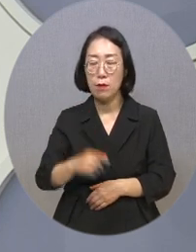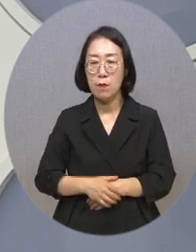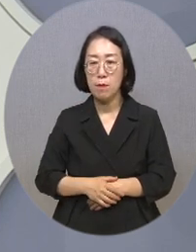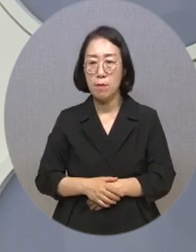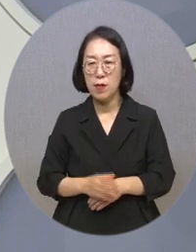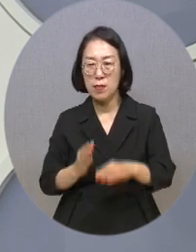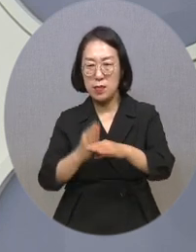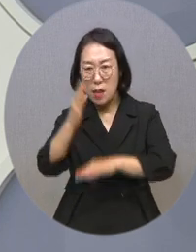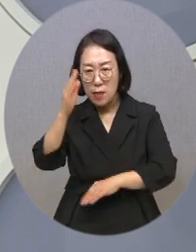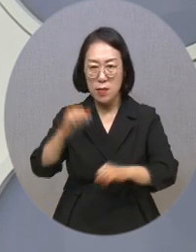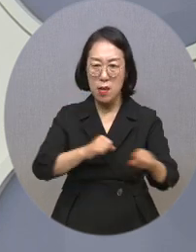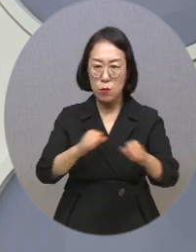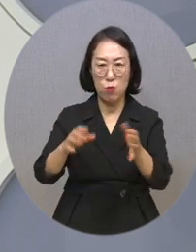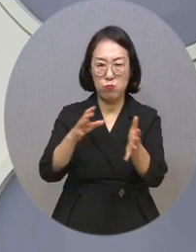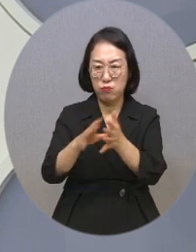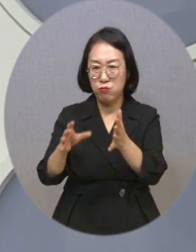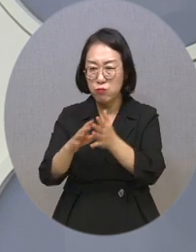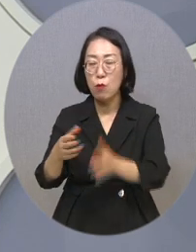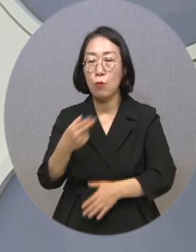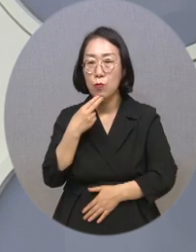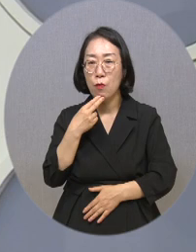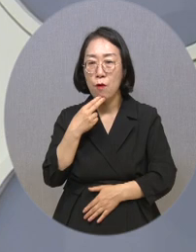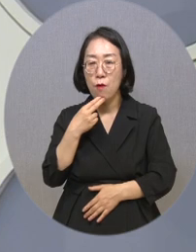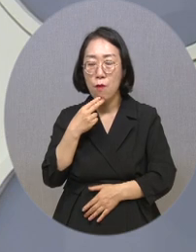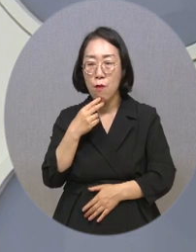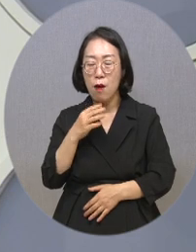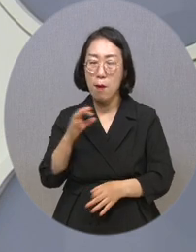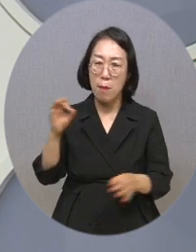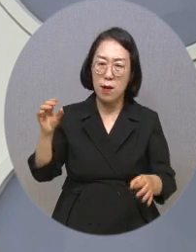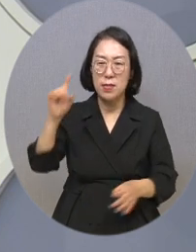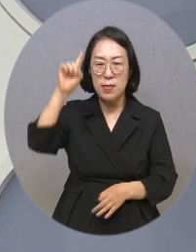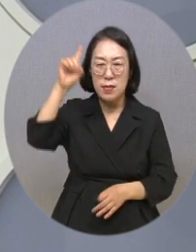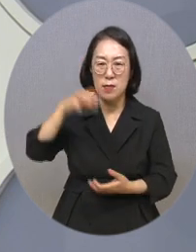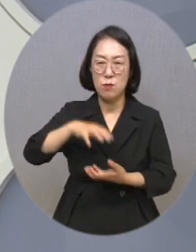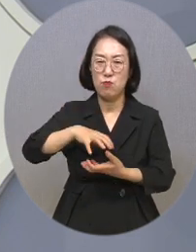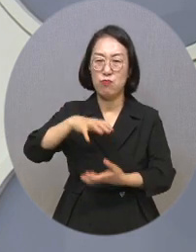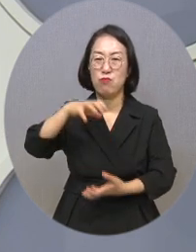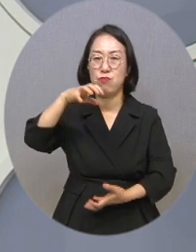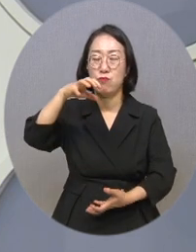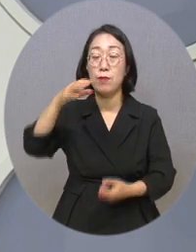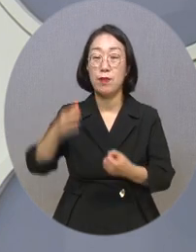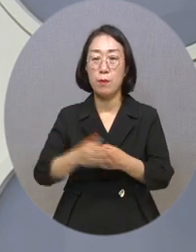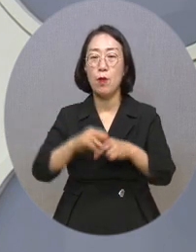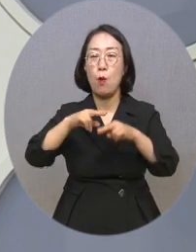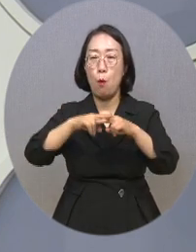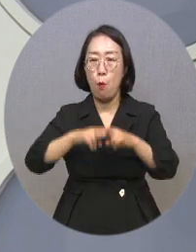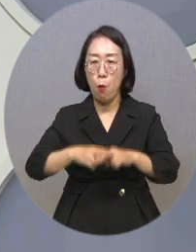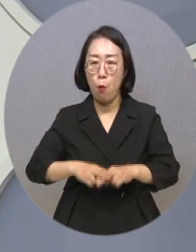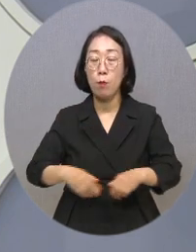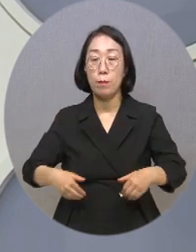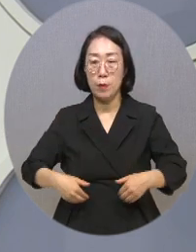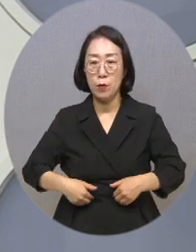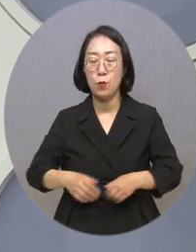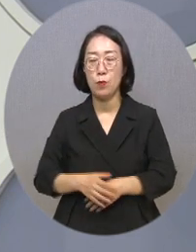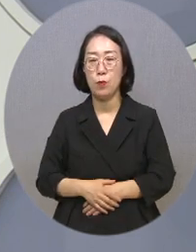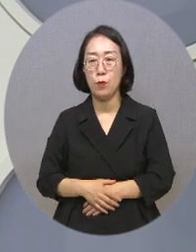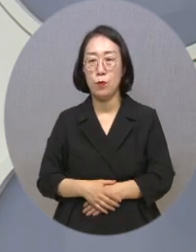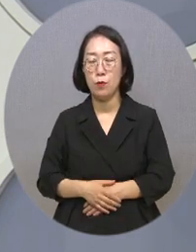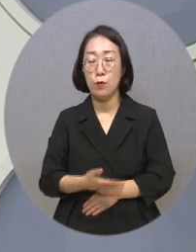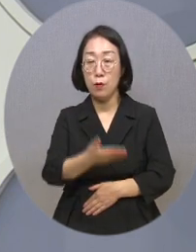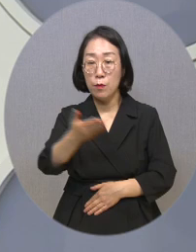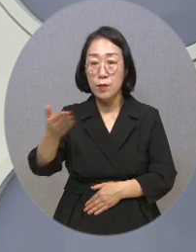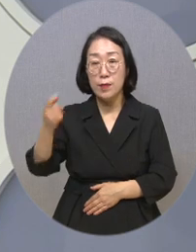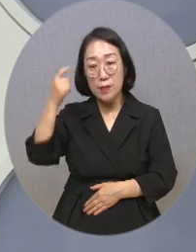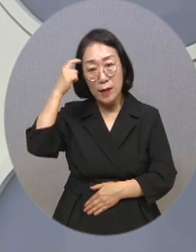생기고 그렇게 될 것 같습니다. 우리 가만히 있으면 스트레스 많이 쌓일 거 아니겠습니까? 그래서 그런 거를 많이 저기 염두에